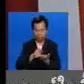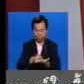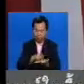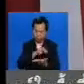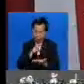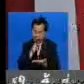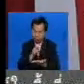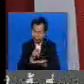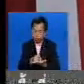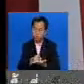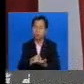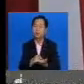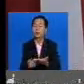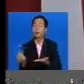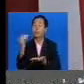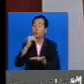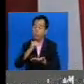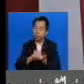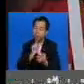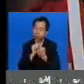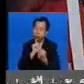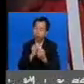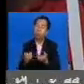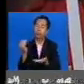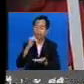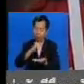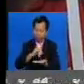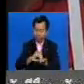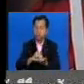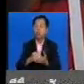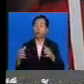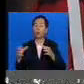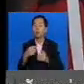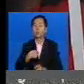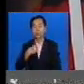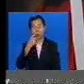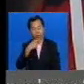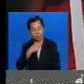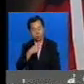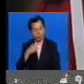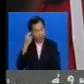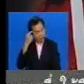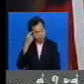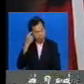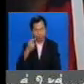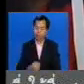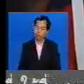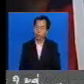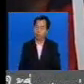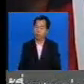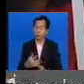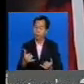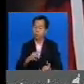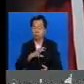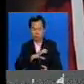อให้มีการสอบสวนพยานเพิ่มเติมในการดำเนินคดีที่เกี่ยวข้องกับกลุ่มคนเสื้อแดงทั้งหมดเพราะเห็นว่าการดำเนินคดีของพนักงานสอบสว